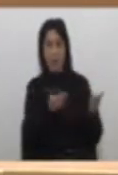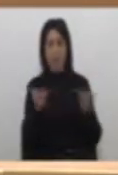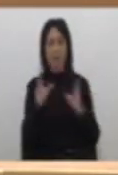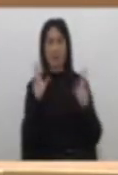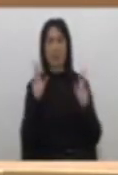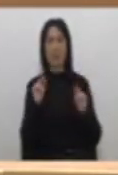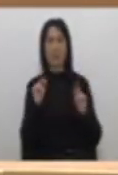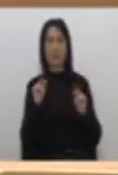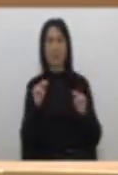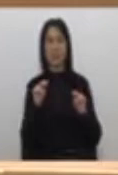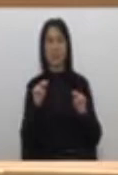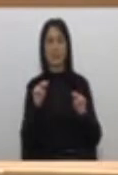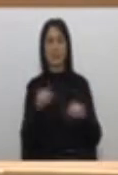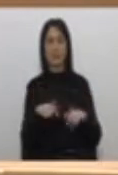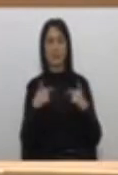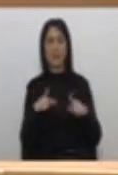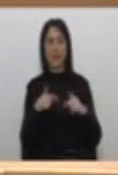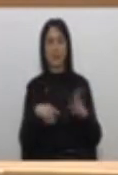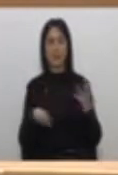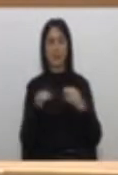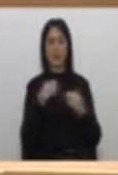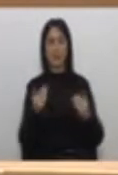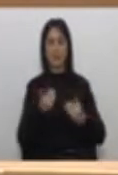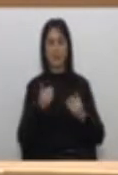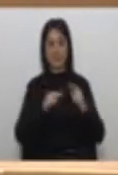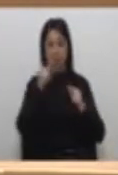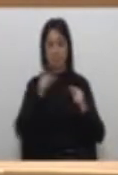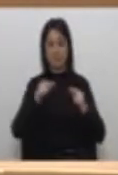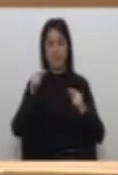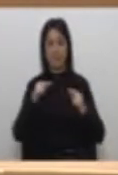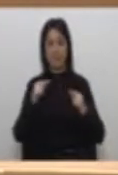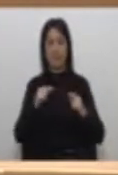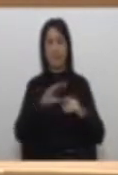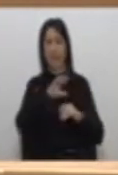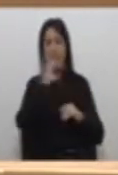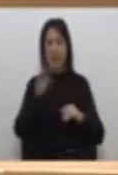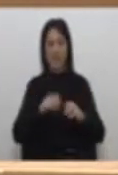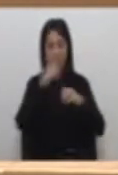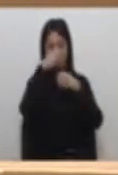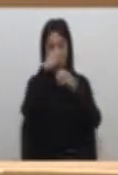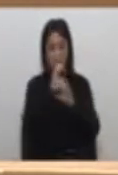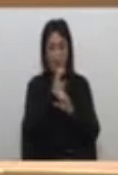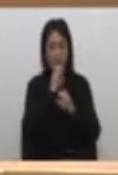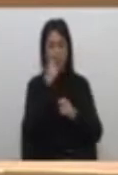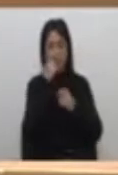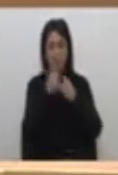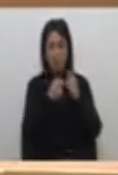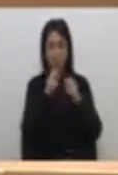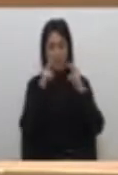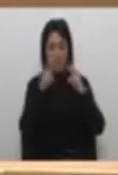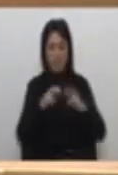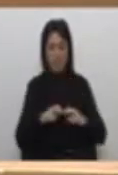საბედნიეროდ პრაქტიკულად ყველა სასიცოცხლო პარამეტრი და უკლებლივ ყველა ლაბორატორიულ ინსტრუმენტული ტესტი